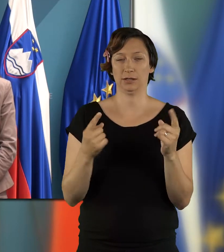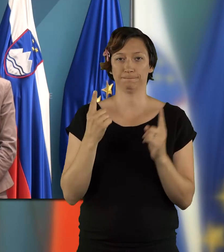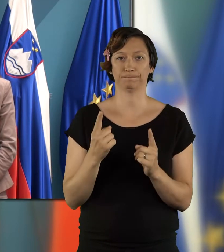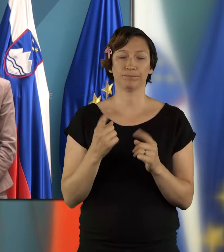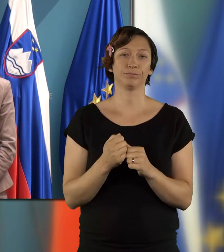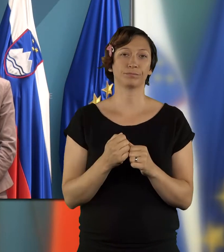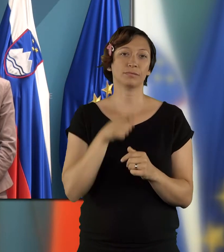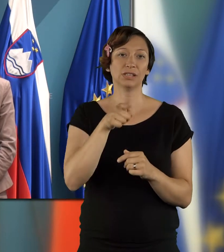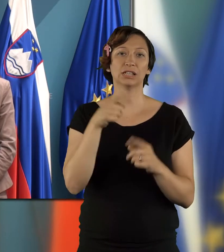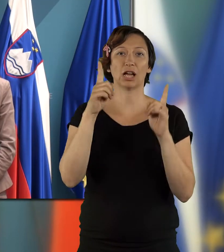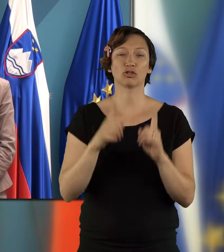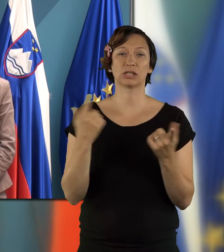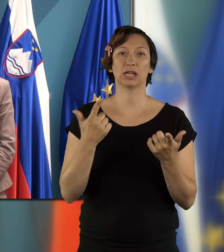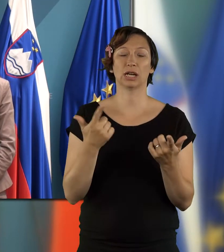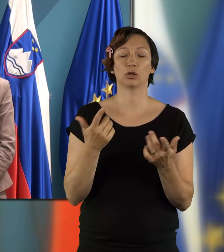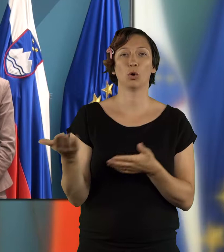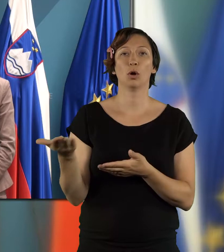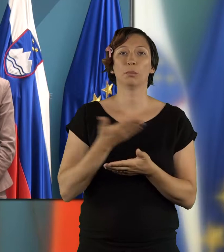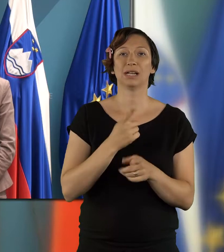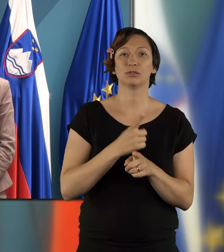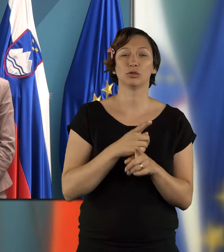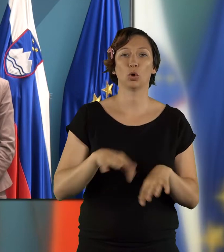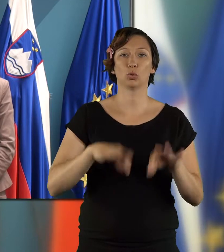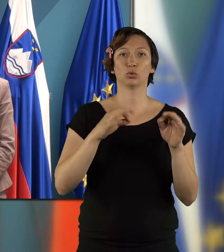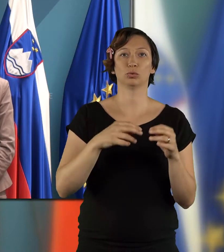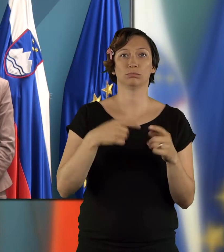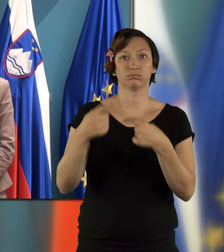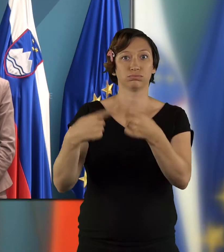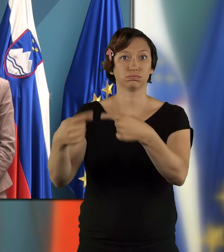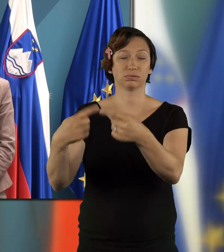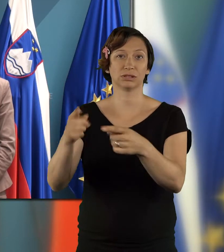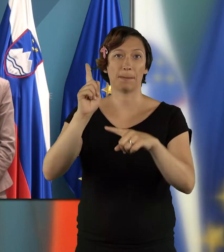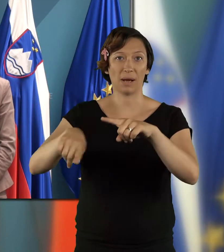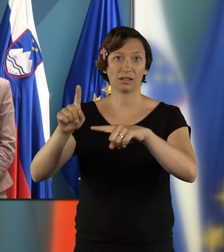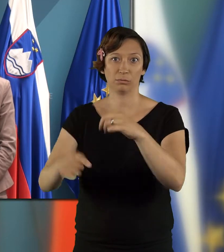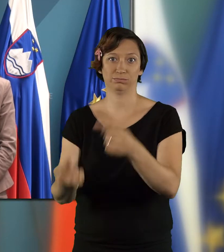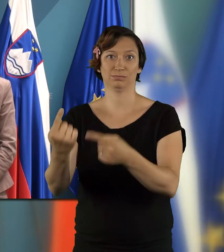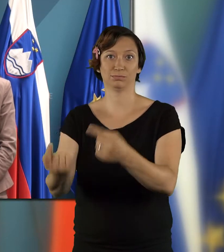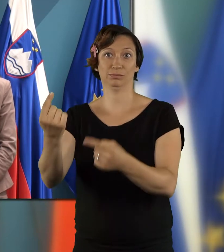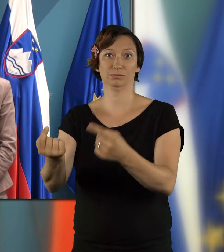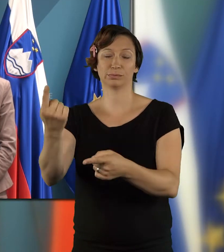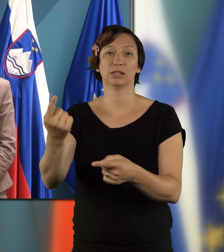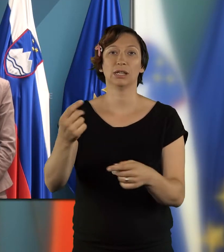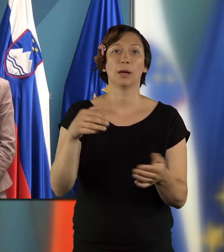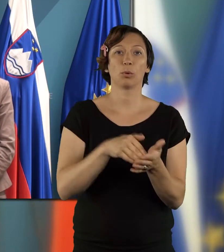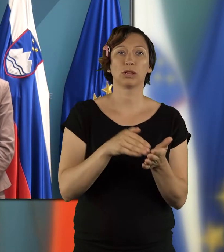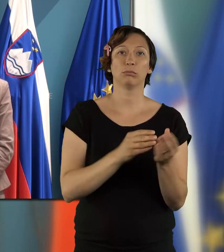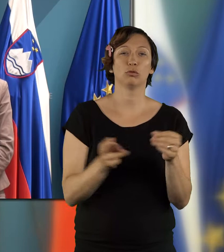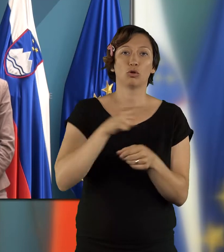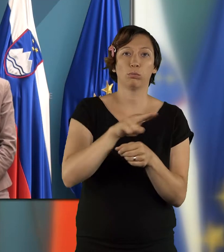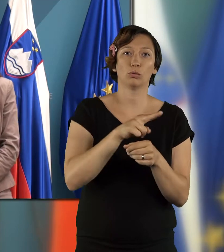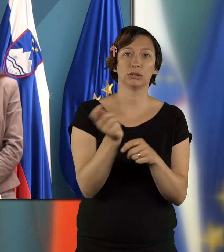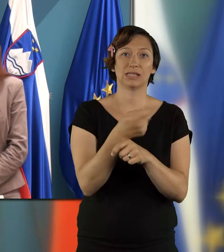stanja. Takšno stanje lahko namreč prinese tudi ugotovitev nadaljnjih nekaterih napak, ki se povzročijo oziroma potrebnih